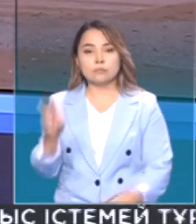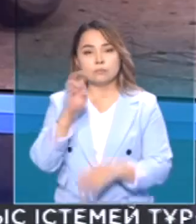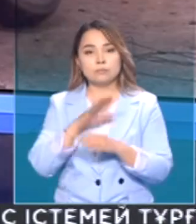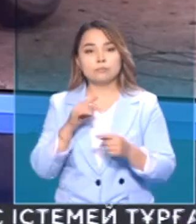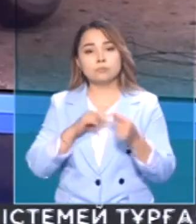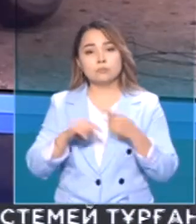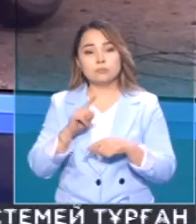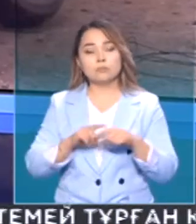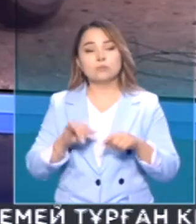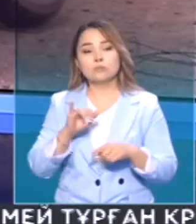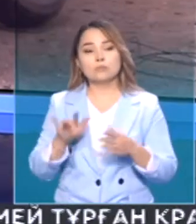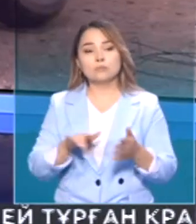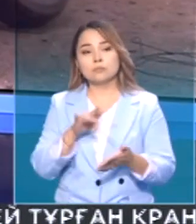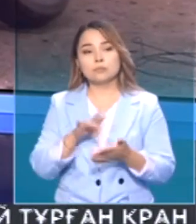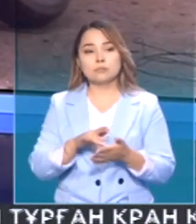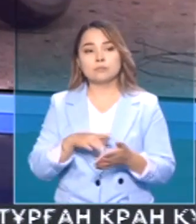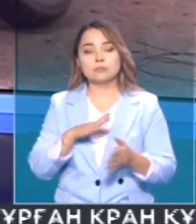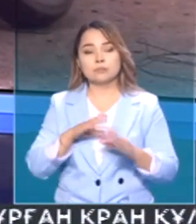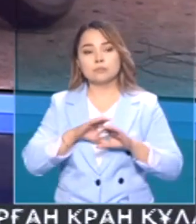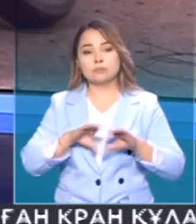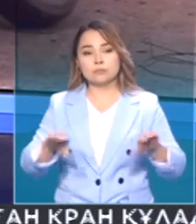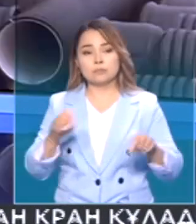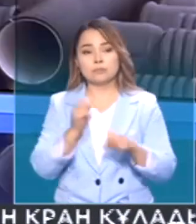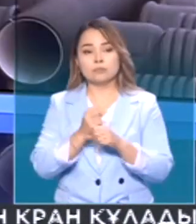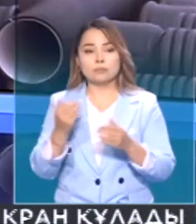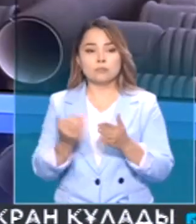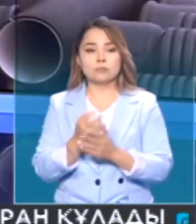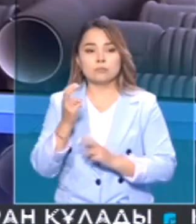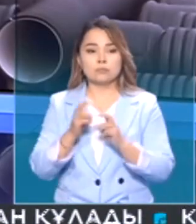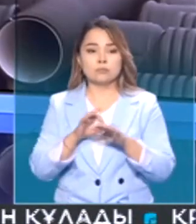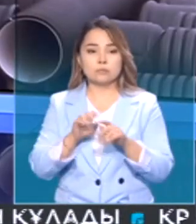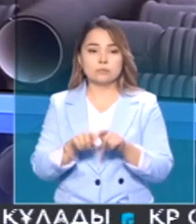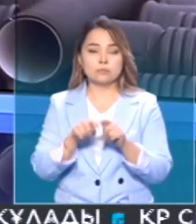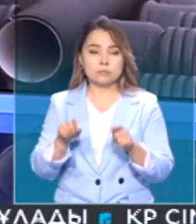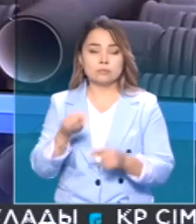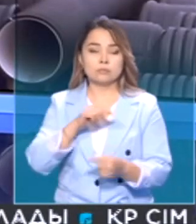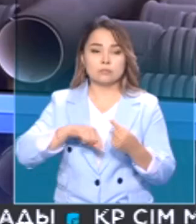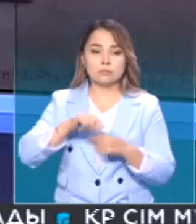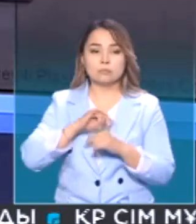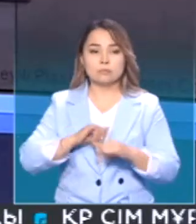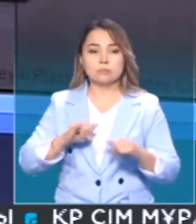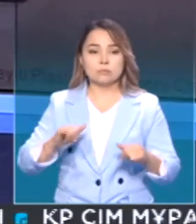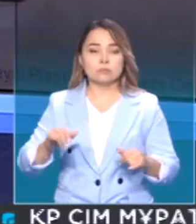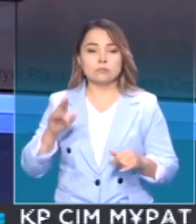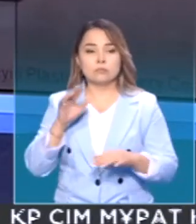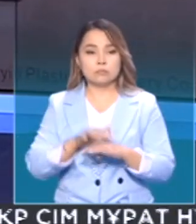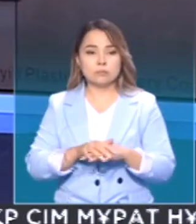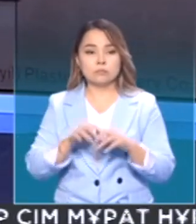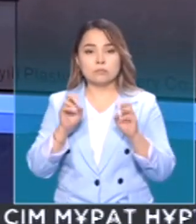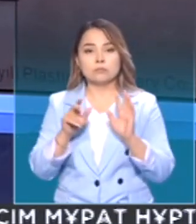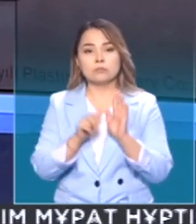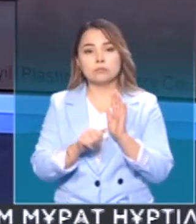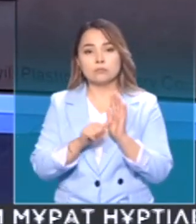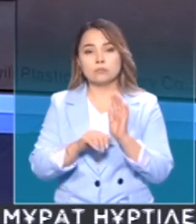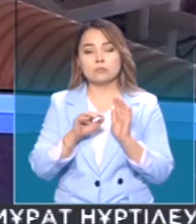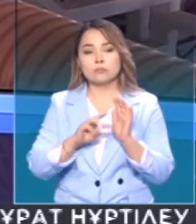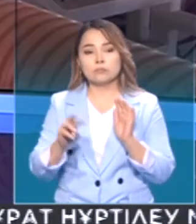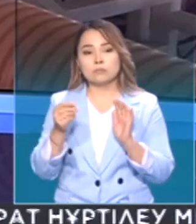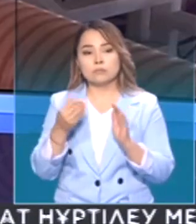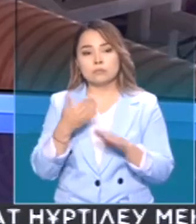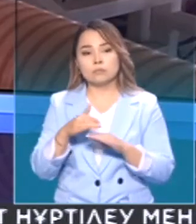Сақ Оралда полиэтилен құбыр шығаратын жаңа цех іске қосылды. Кәсіпкер даму қоры арқылы 600 миллион теңге несие